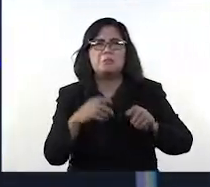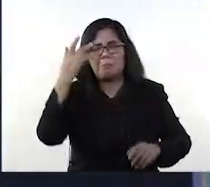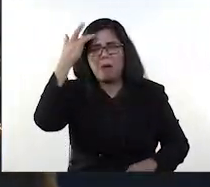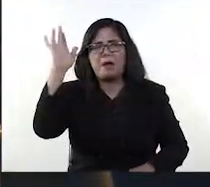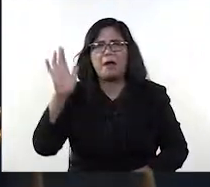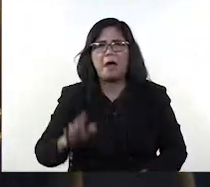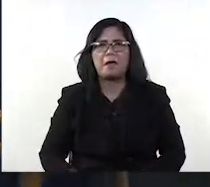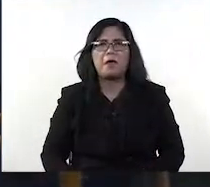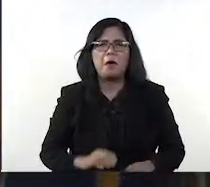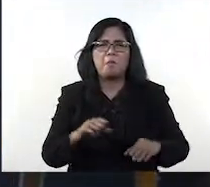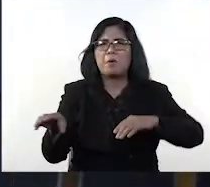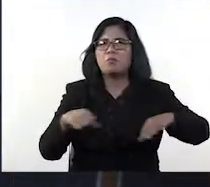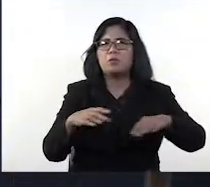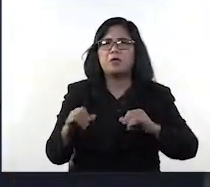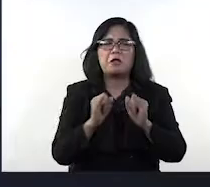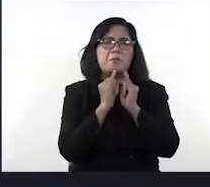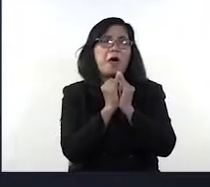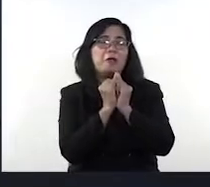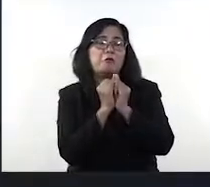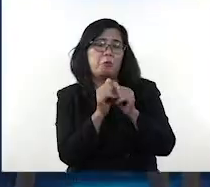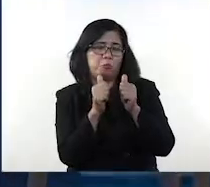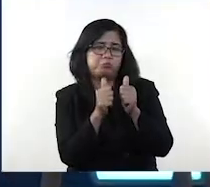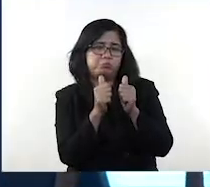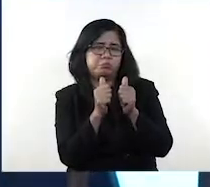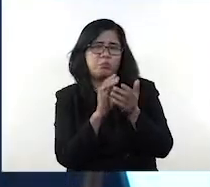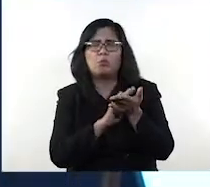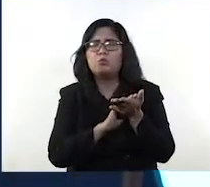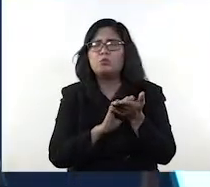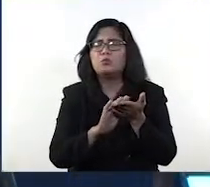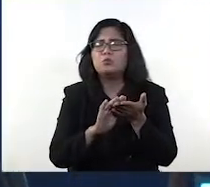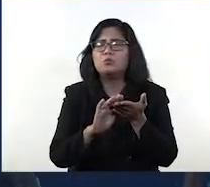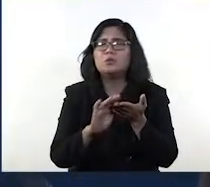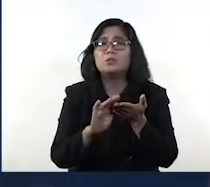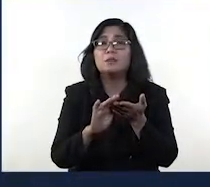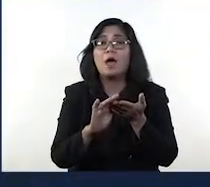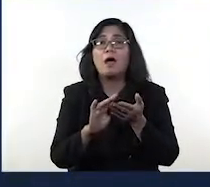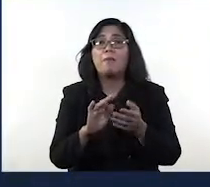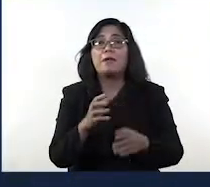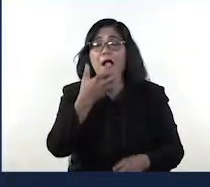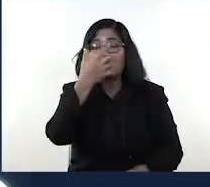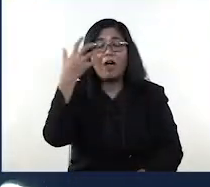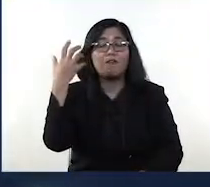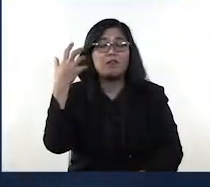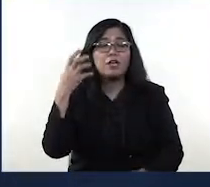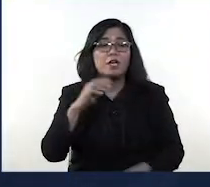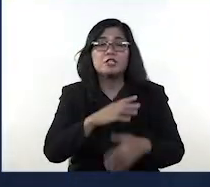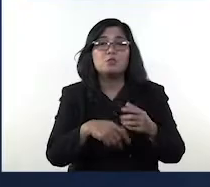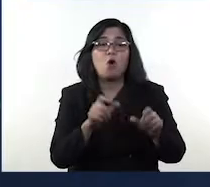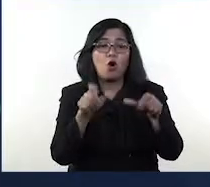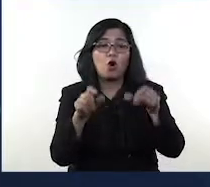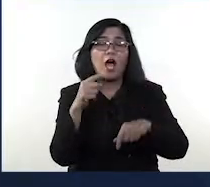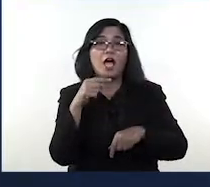di mana sekali perbuatan-perbuatan ibadah yang kelihatannya begitu Kudus dan suci nggak semua meninggalkan